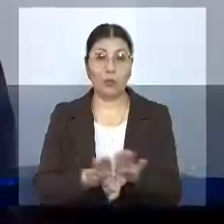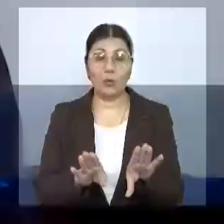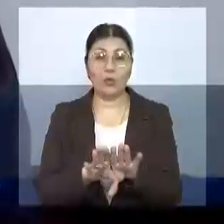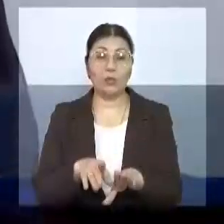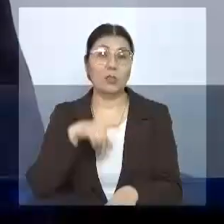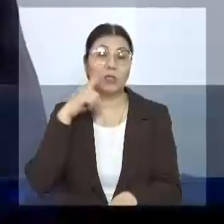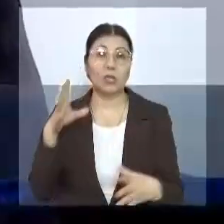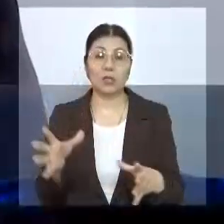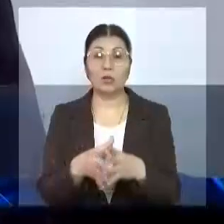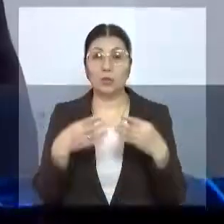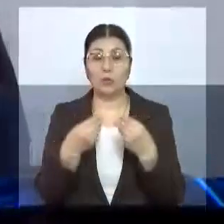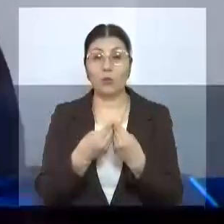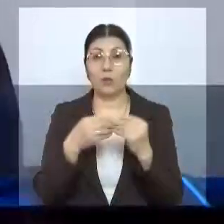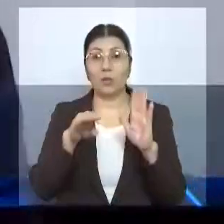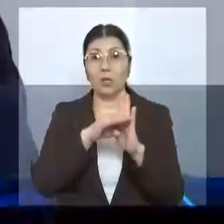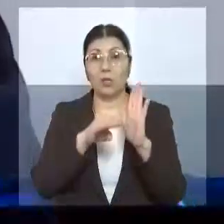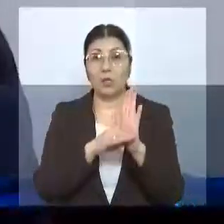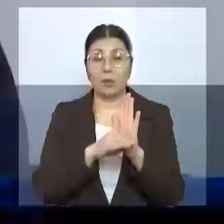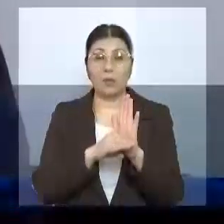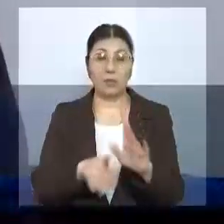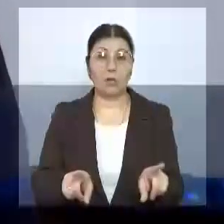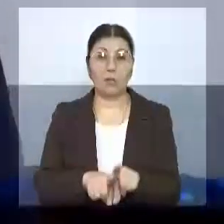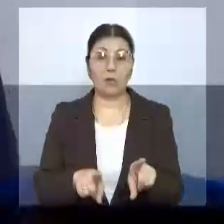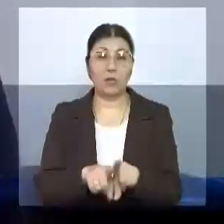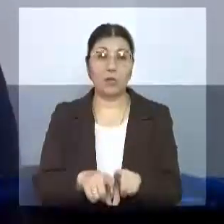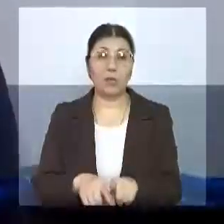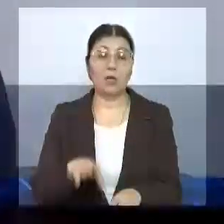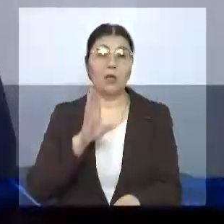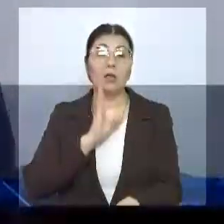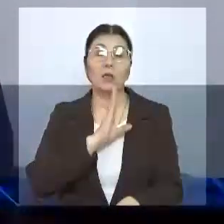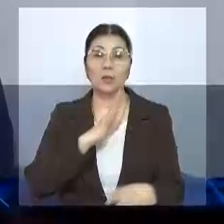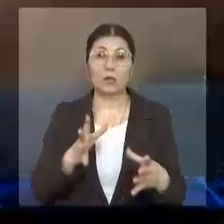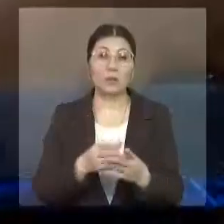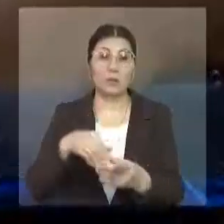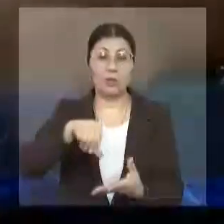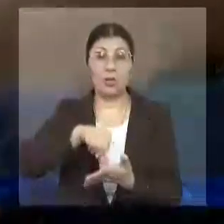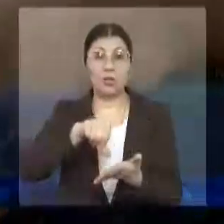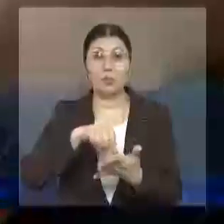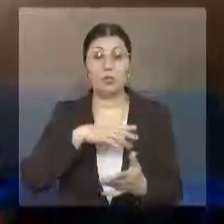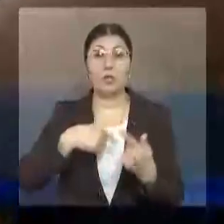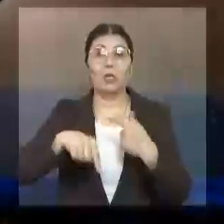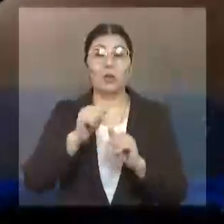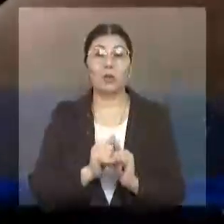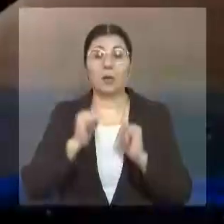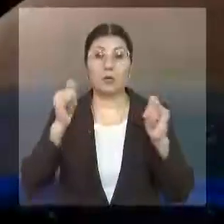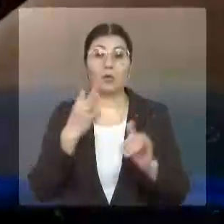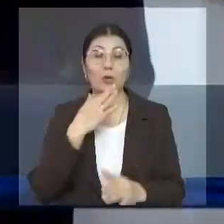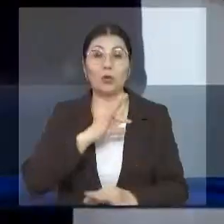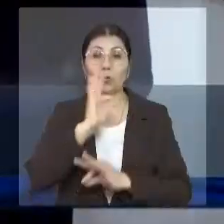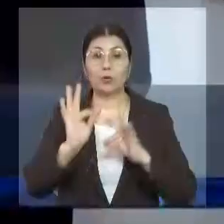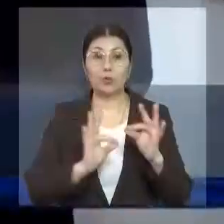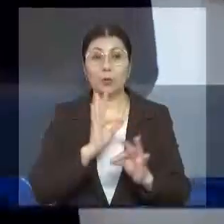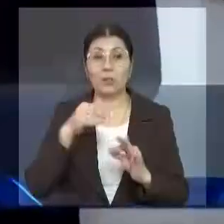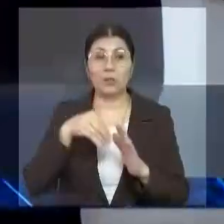жас отбасы болсын бағдарламасы сол. Бізде ер адамдар болсын, әйел адамдар болсын тегін қатысуда. Кәсіпкерлікті дамыту жөніндегі ұлттық жоба